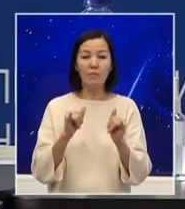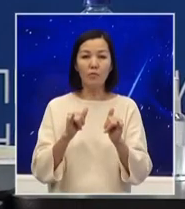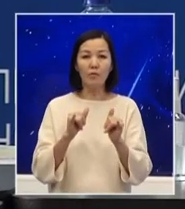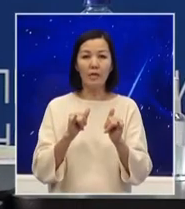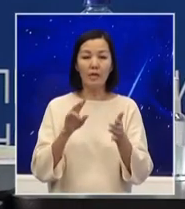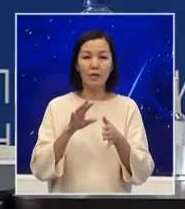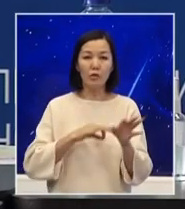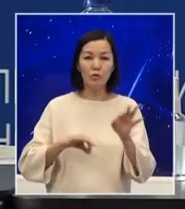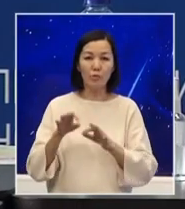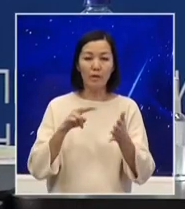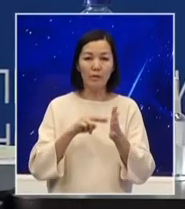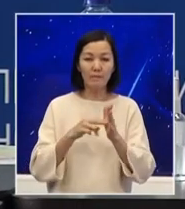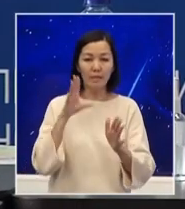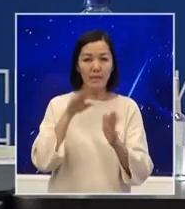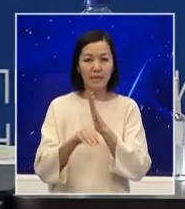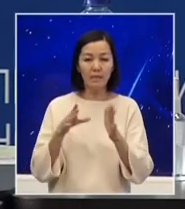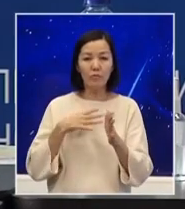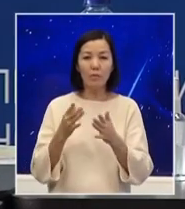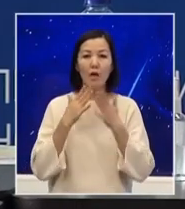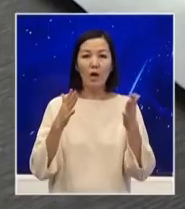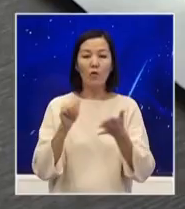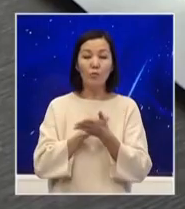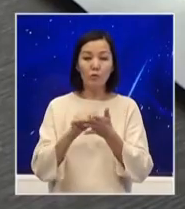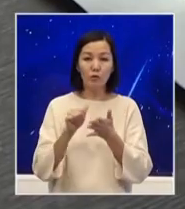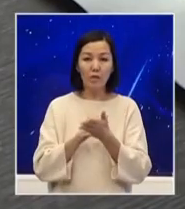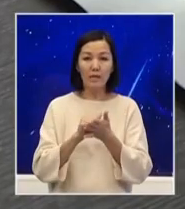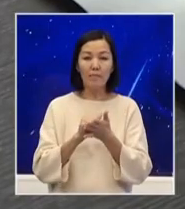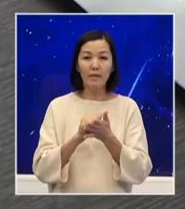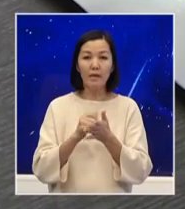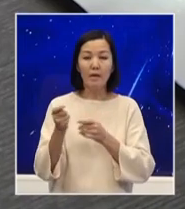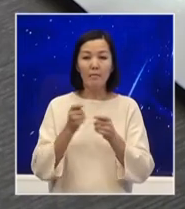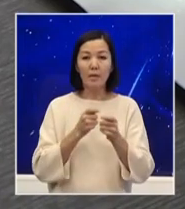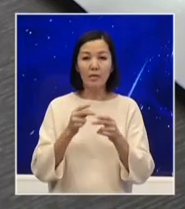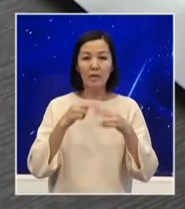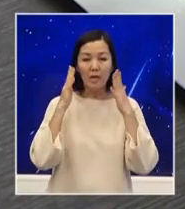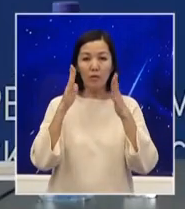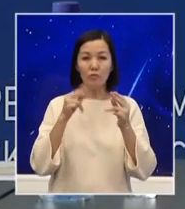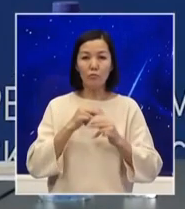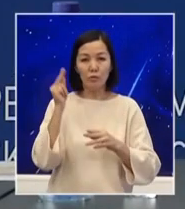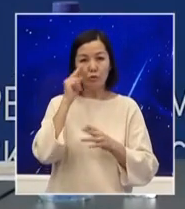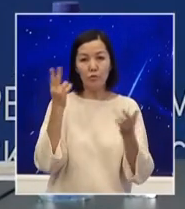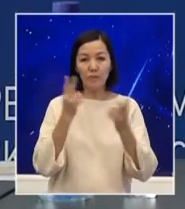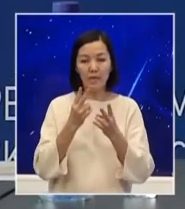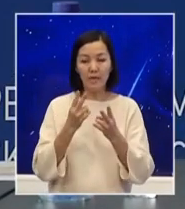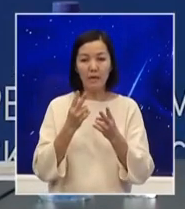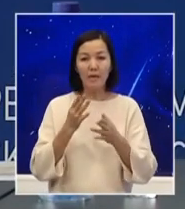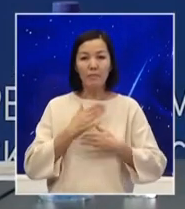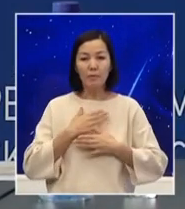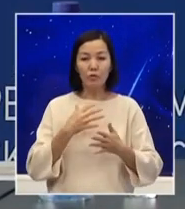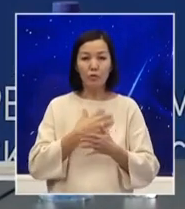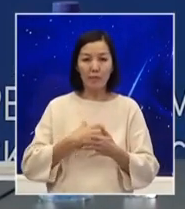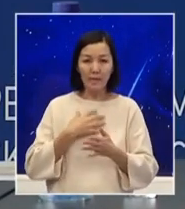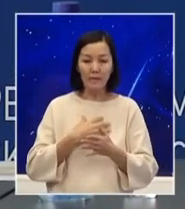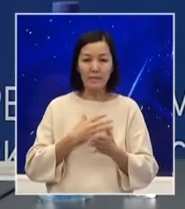кешенді сызбада белгілеп отырмыз. Біз осындай ауқымды құжаттаманы басшылыққа алып жұмыс істеуді үйренуіміз керек. Бұл біз үшін аса